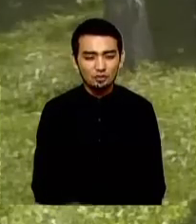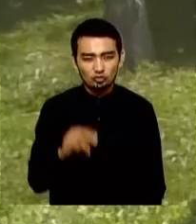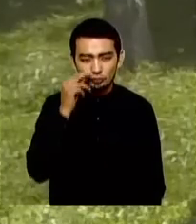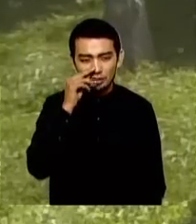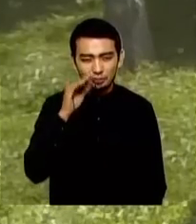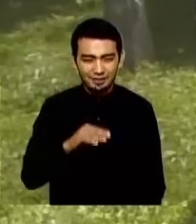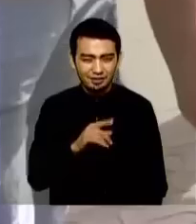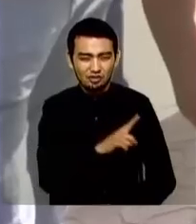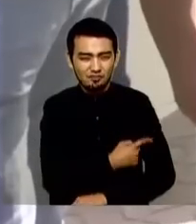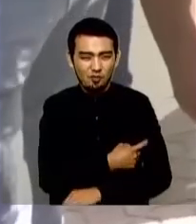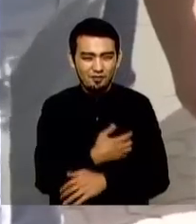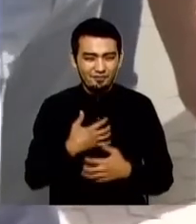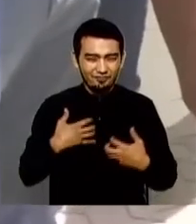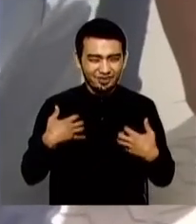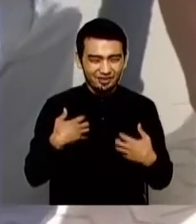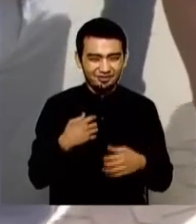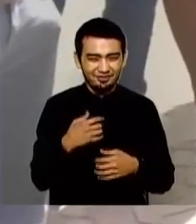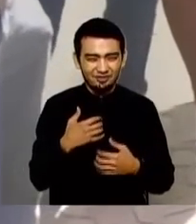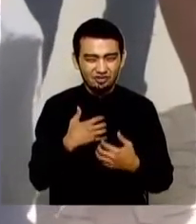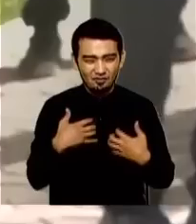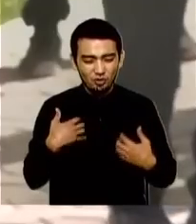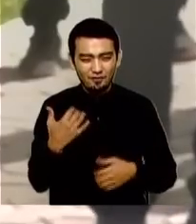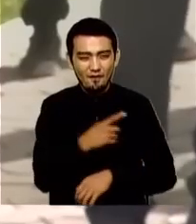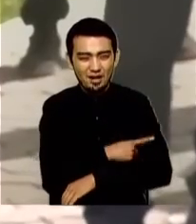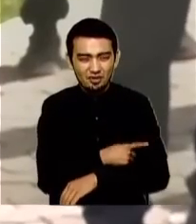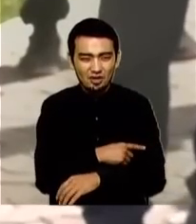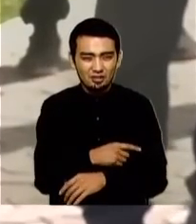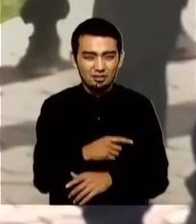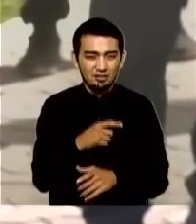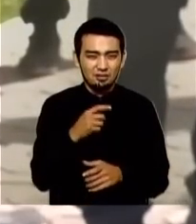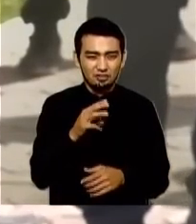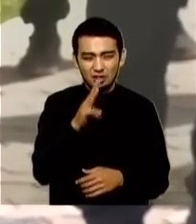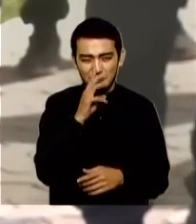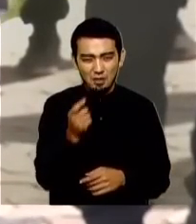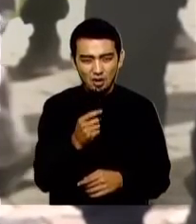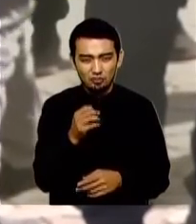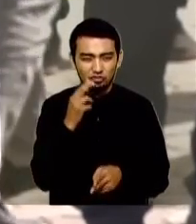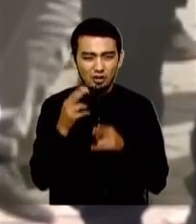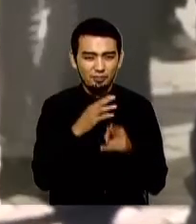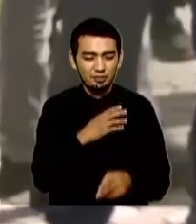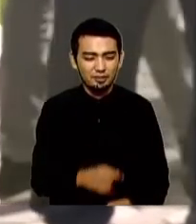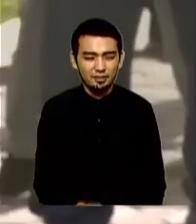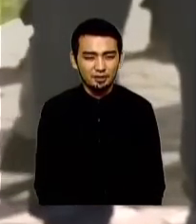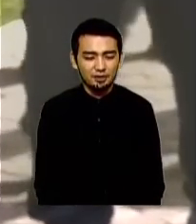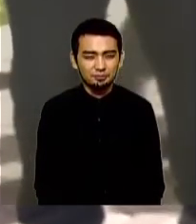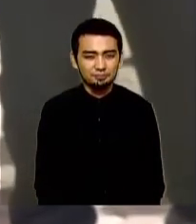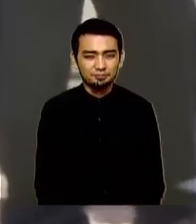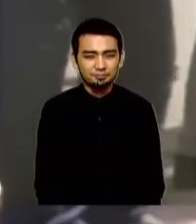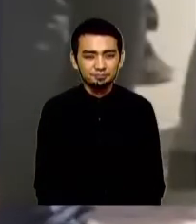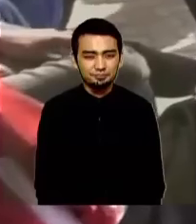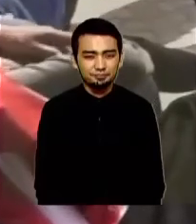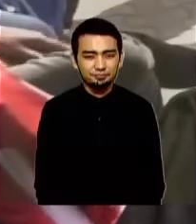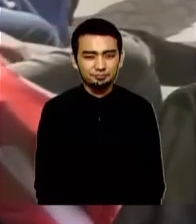Шымкенттегі мал дәрігерлері бос уәдеге тойдық деп шу шығарды. 109 мыңға біз емделеміз ба, жоқ бала шағамыз